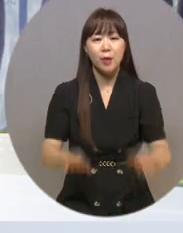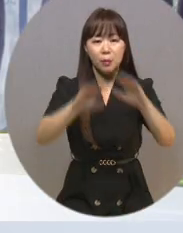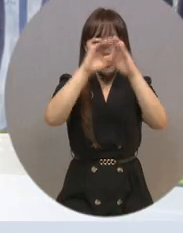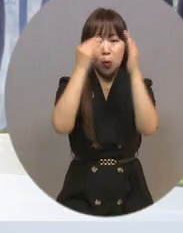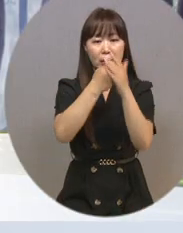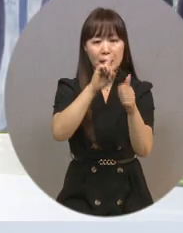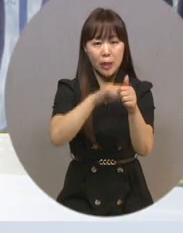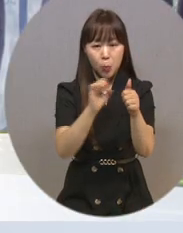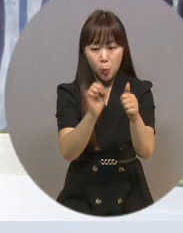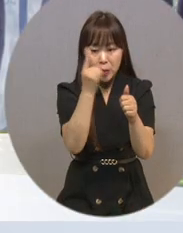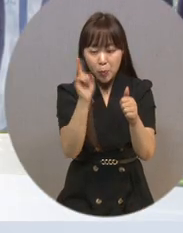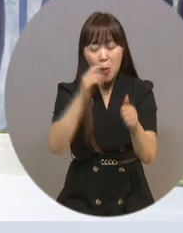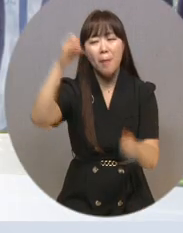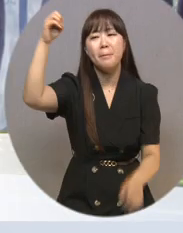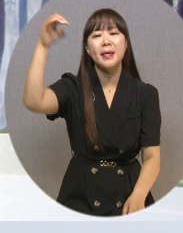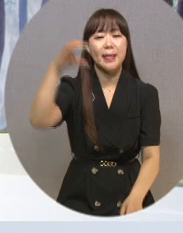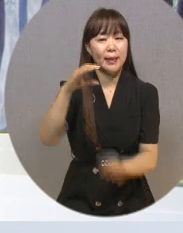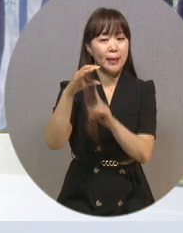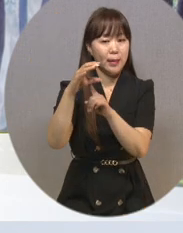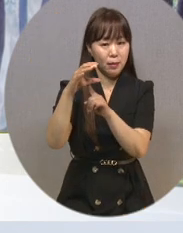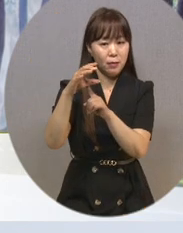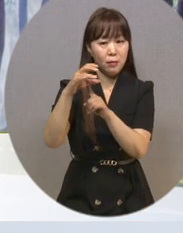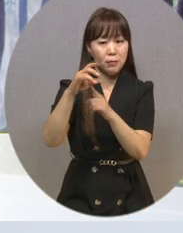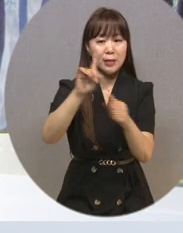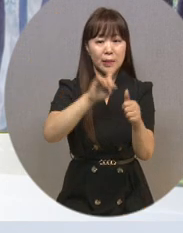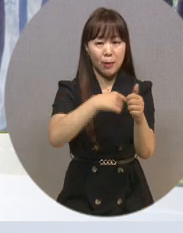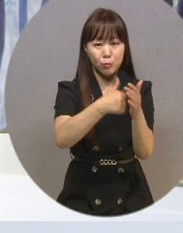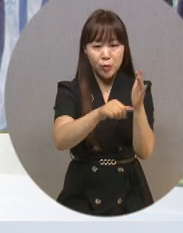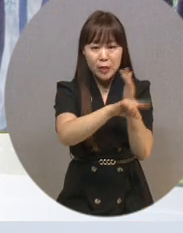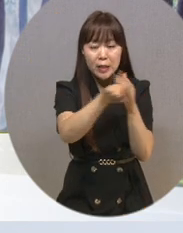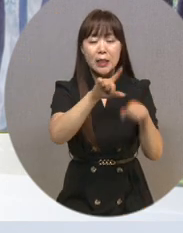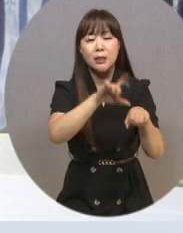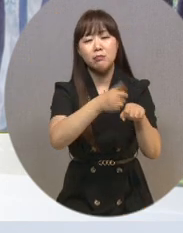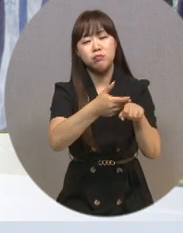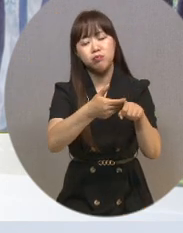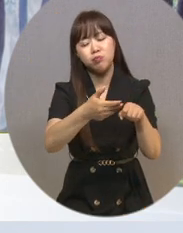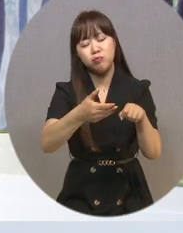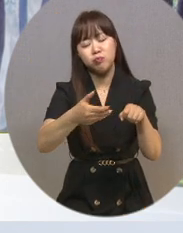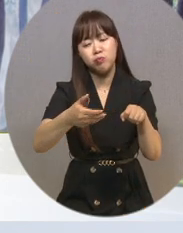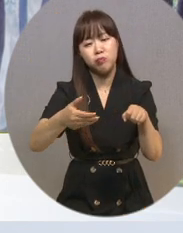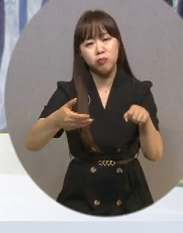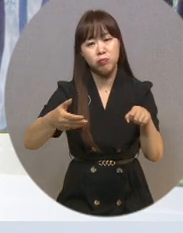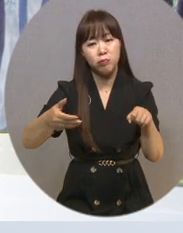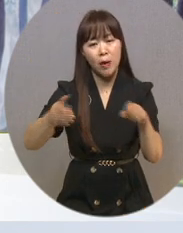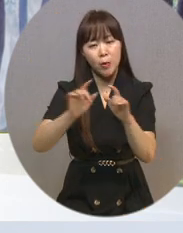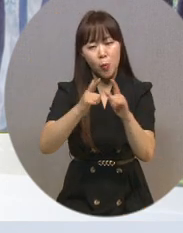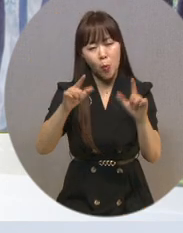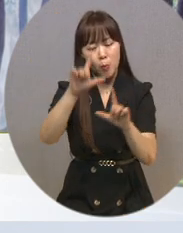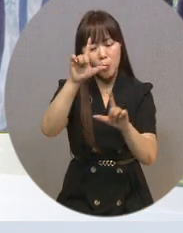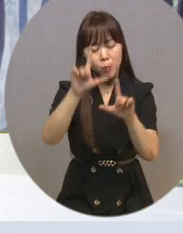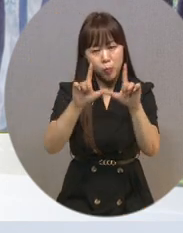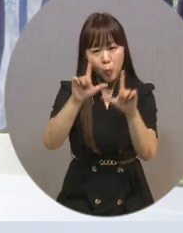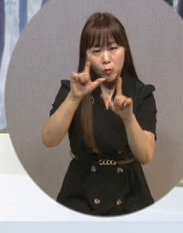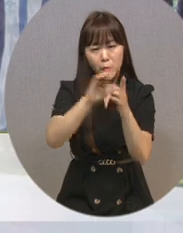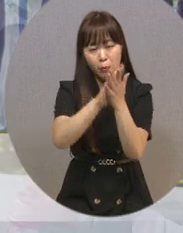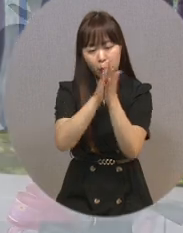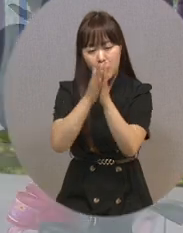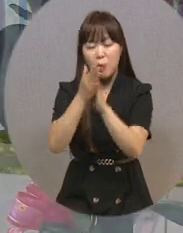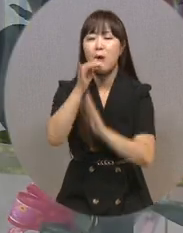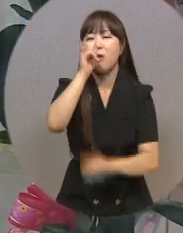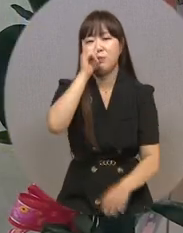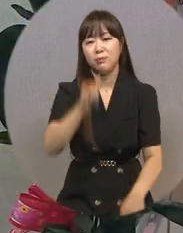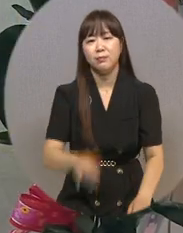자연의 근원은 빛입니다. 그리고 그러한 자연물들은 시간의 흐름에 따라서 다양한 변한 모습을 보여주고